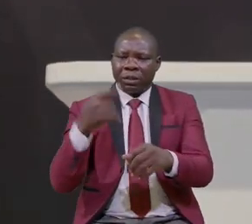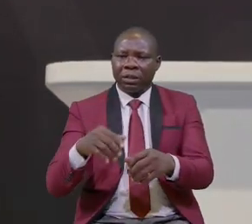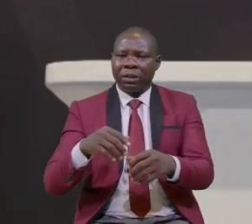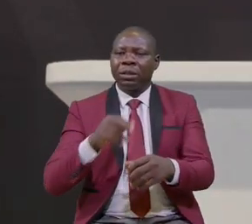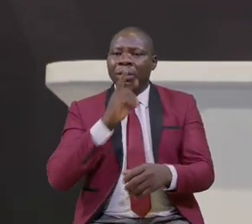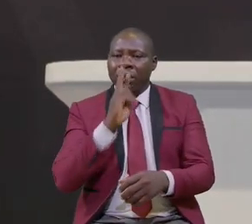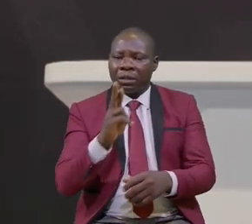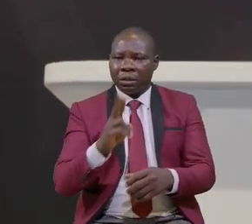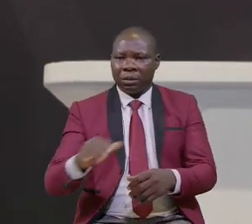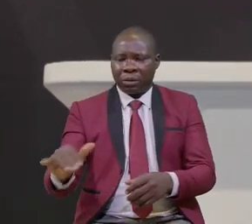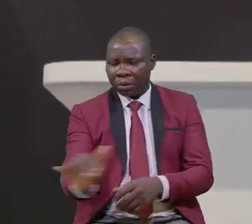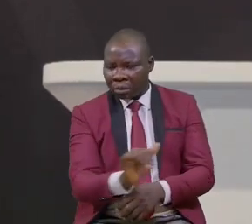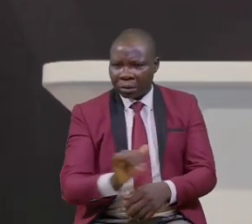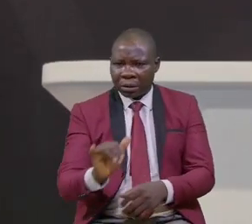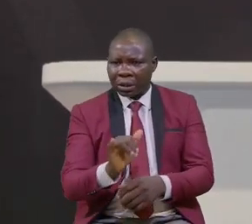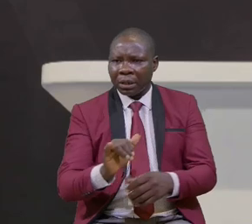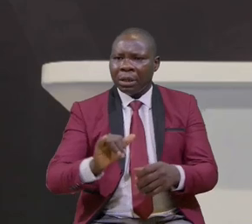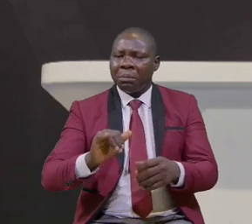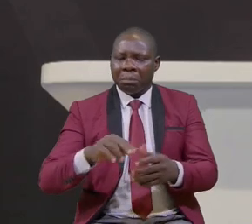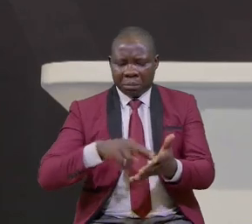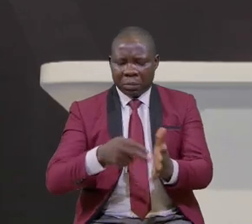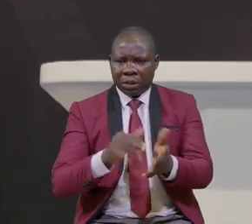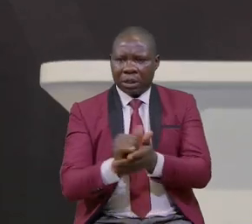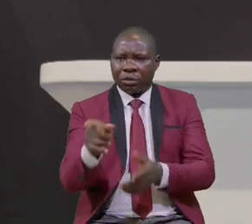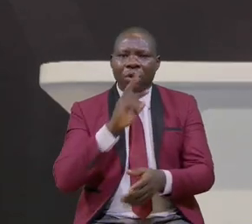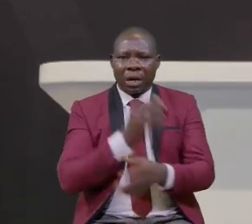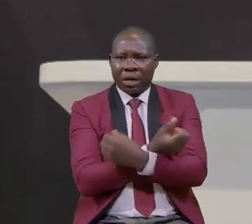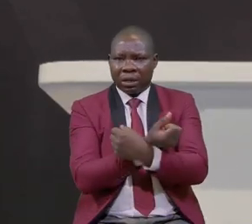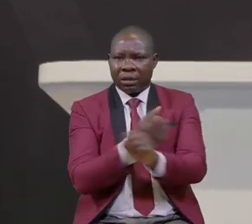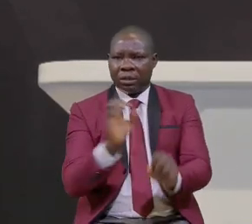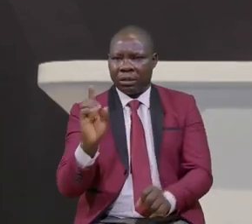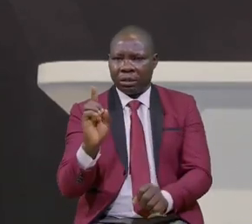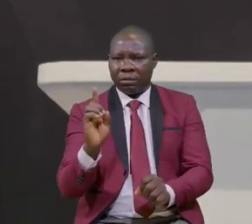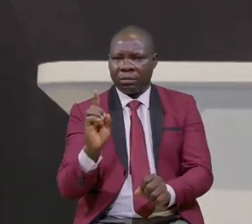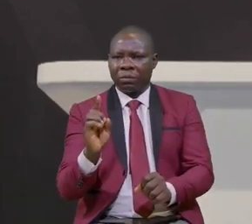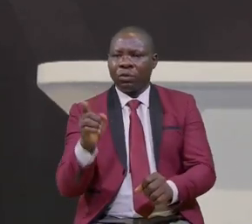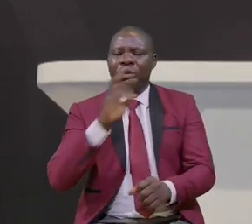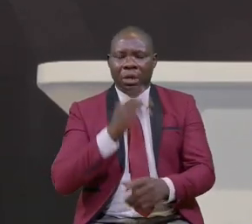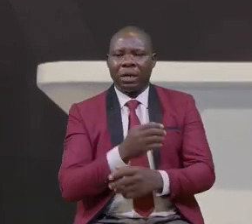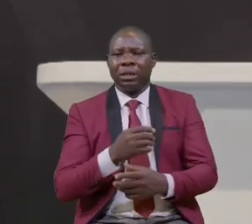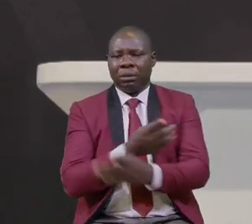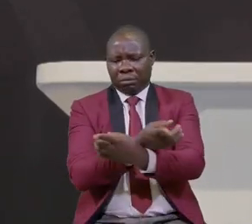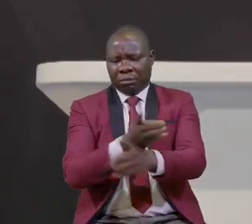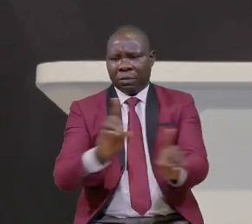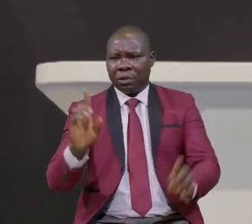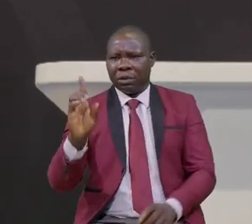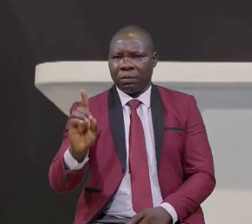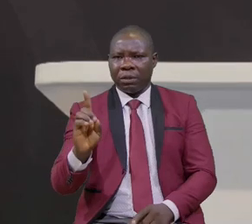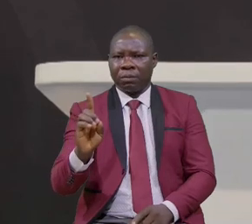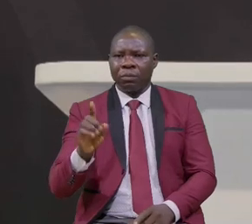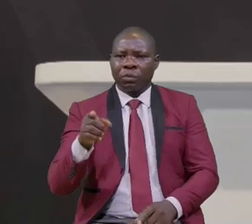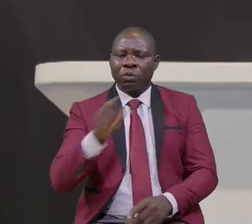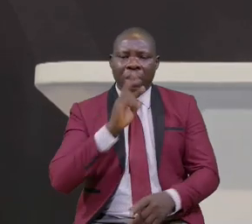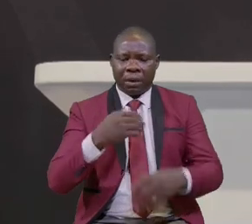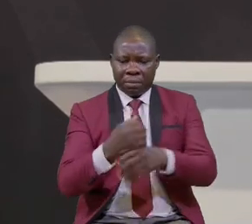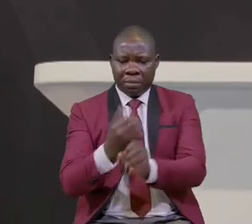langue originale, veut dire en réalité, vous êtes sauvé, vous êtes secouru, vous êtes délivré, vous